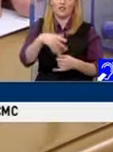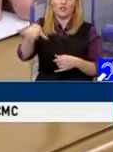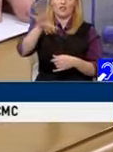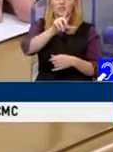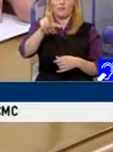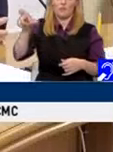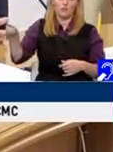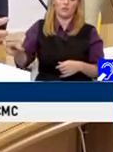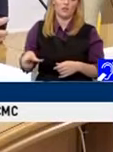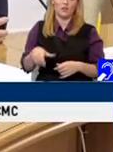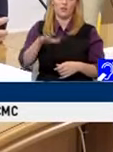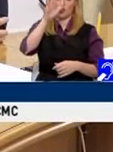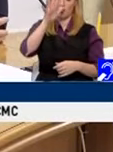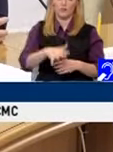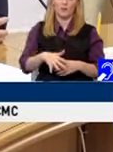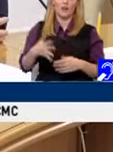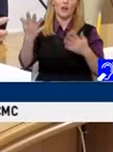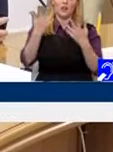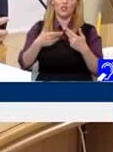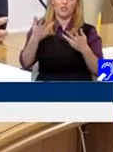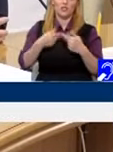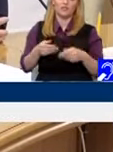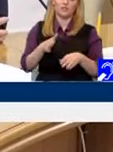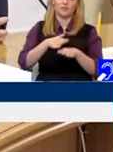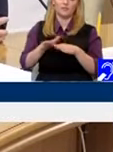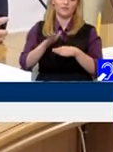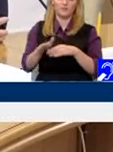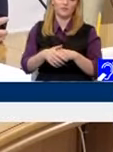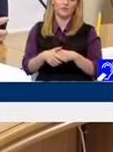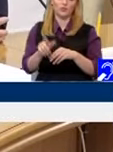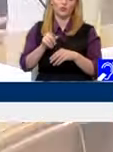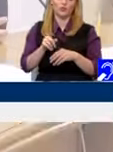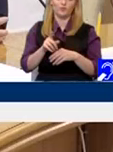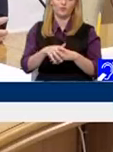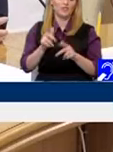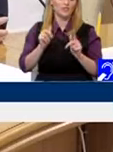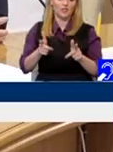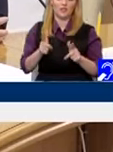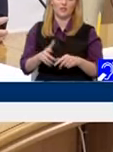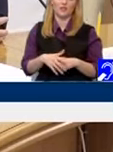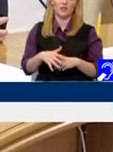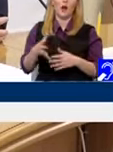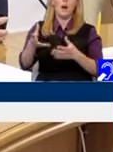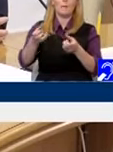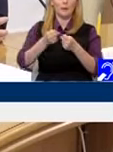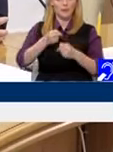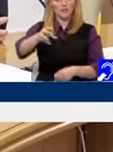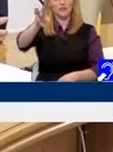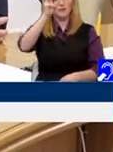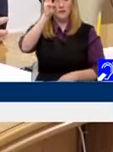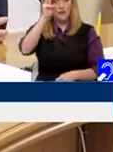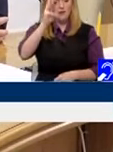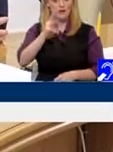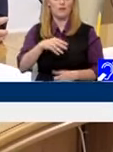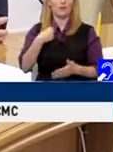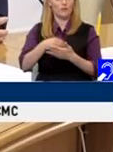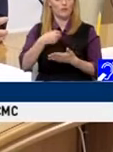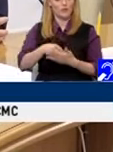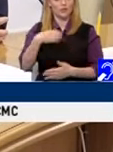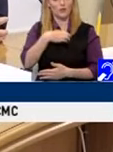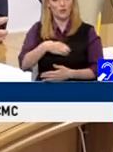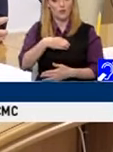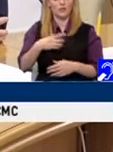de la primărie. Consider acest lucru absolut inadmisibil și inacceptabil. Primesc salariu din bugetul primăriei